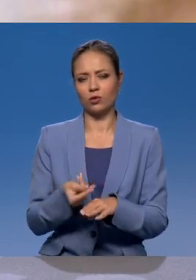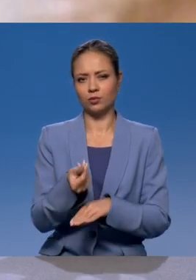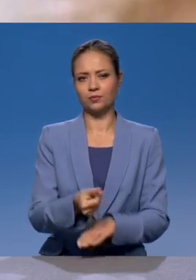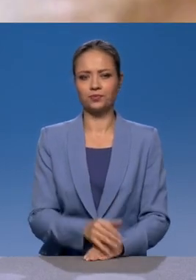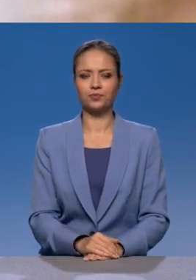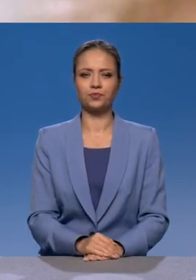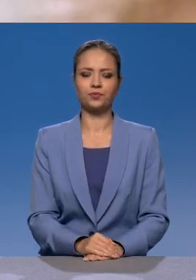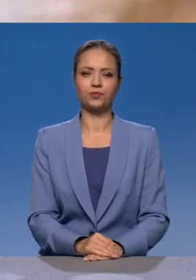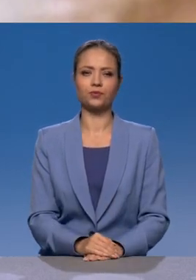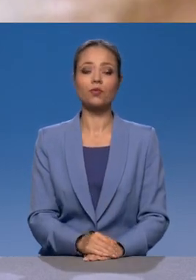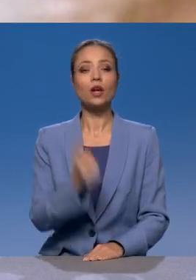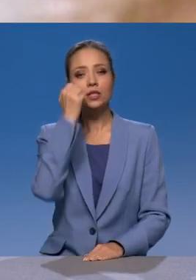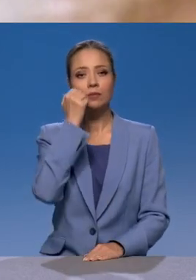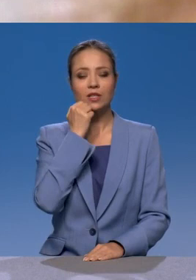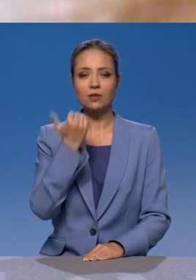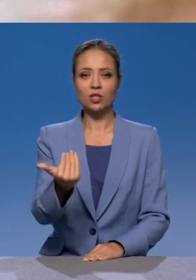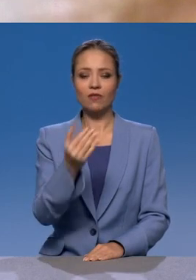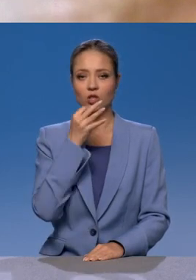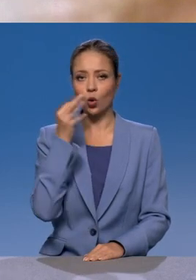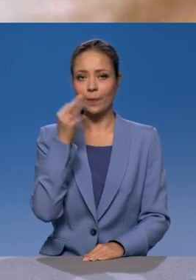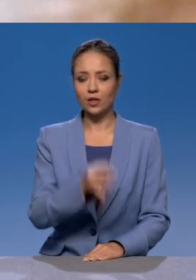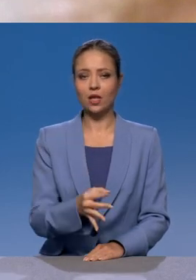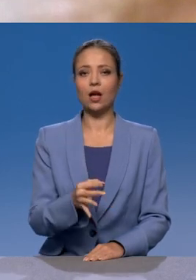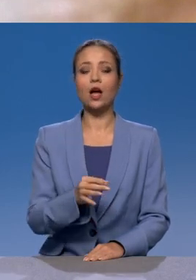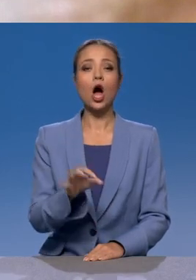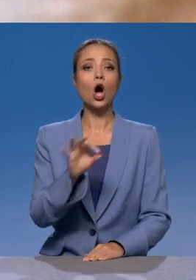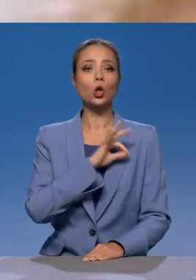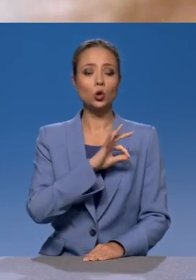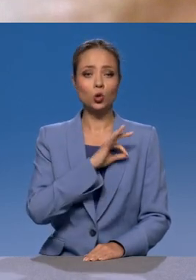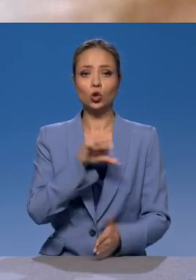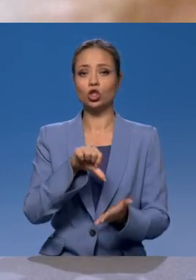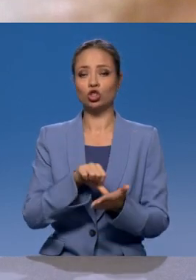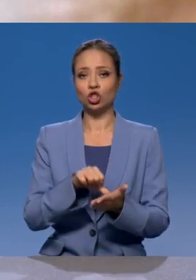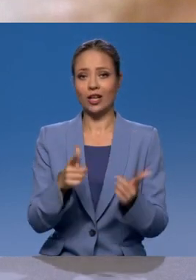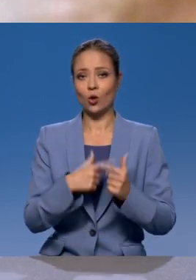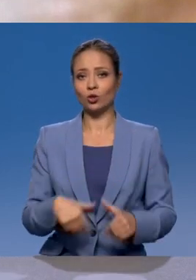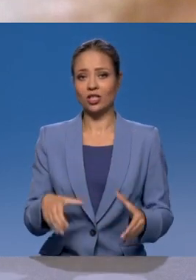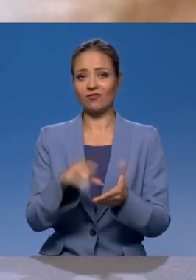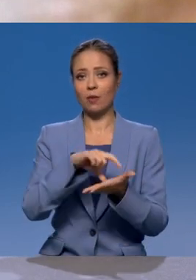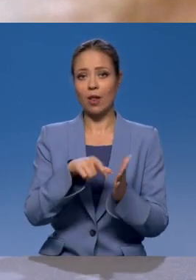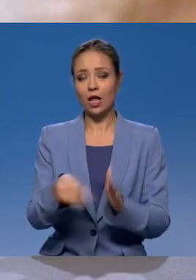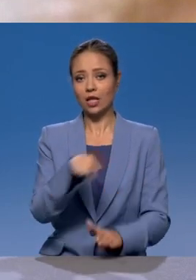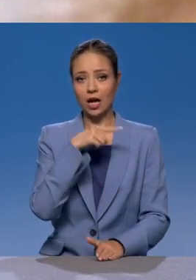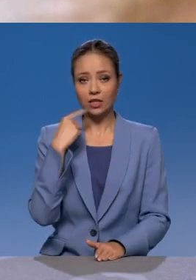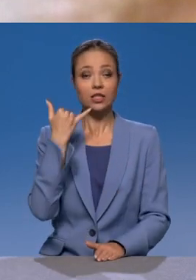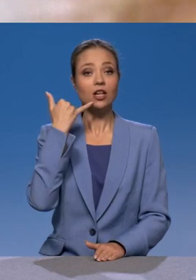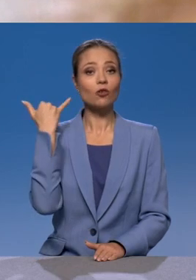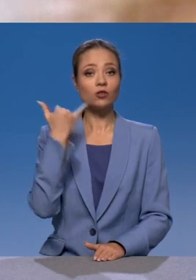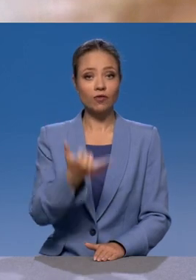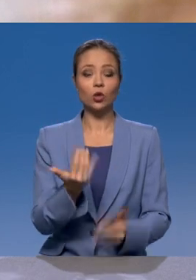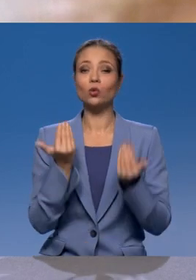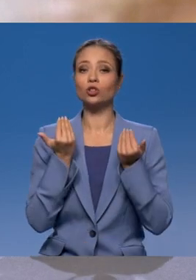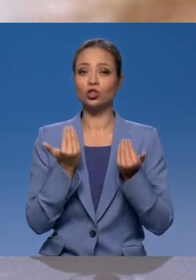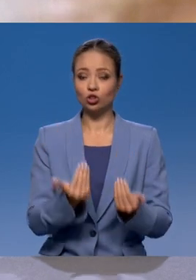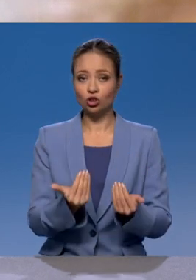да. Спасибо вам за комментарий. Александр Терновцов, юрист, член Общественной палаты России. Телефонный звонок прямо сейчас.